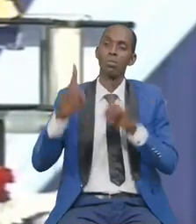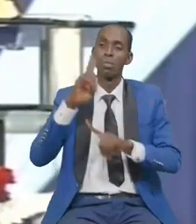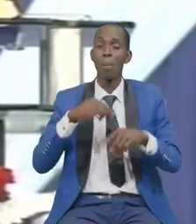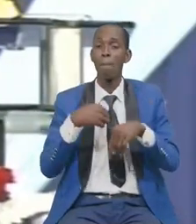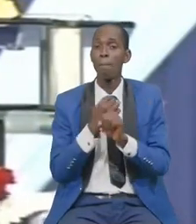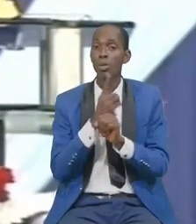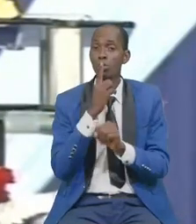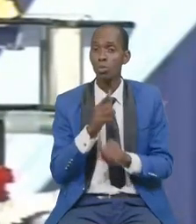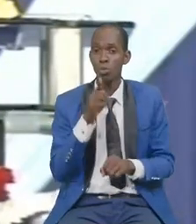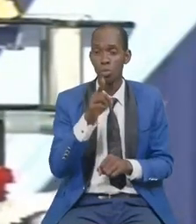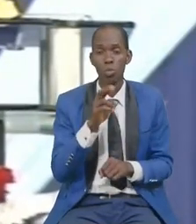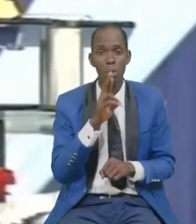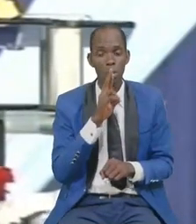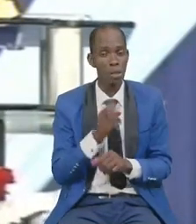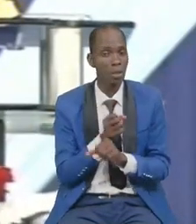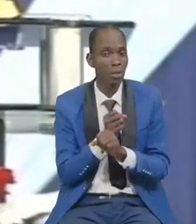nouveau.